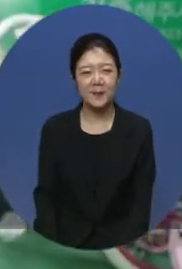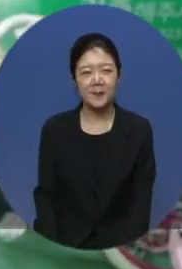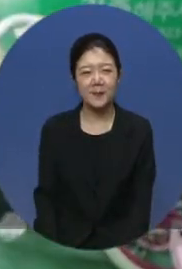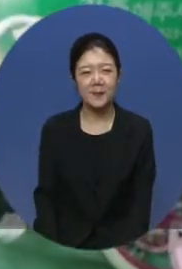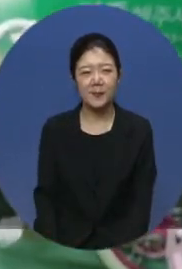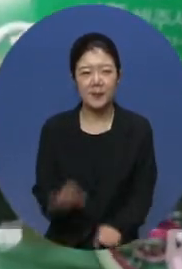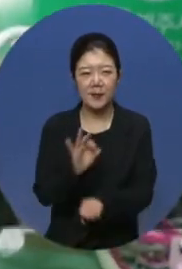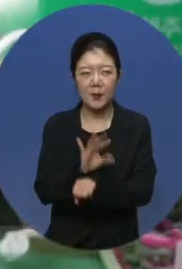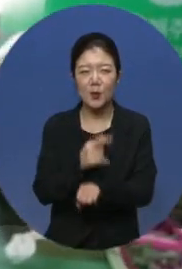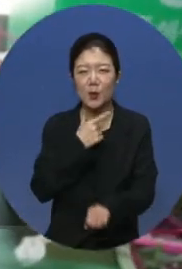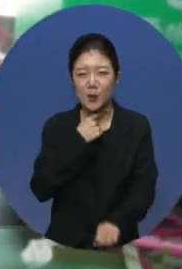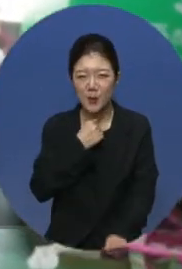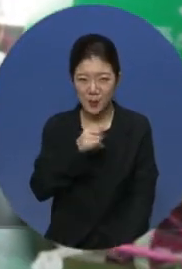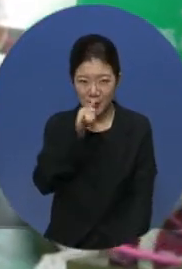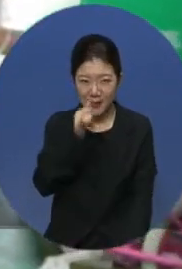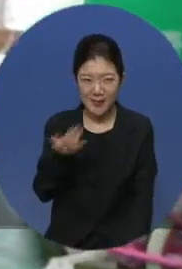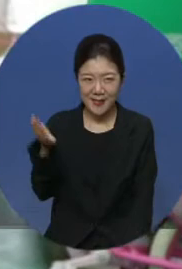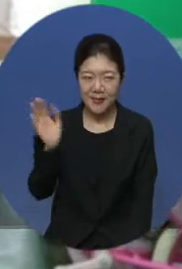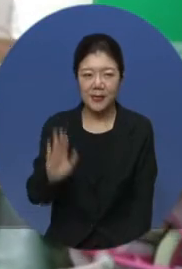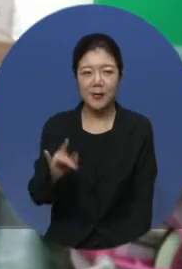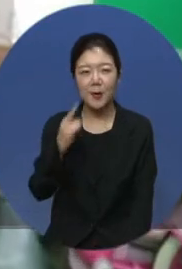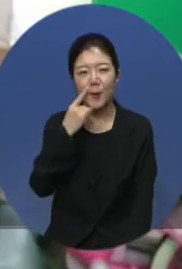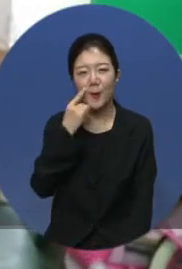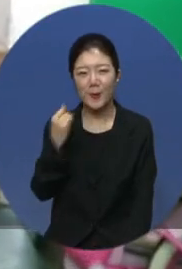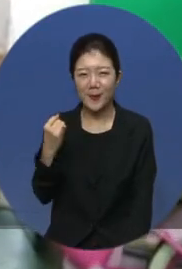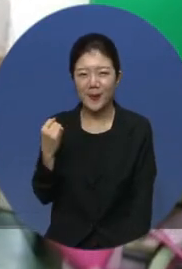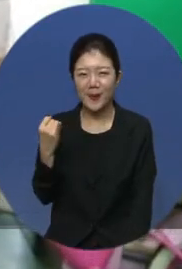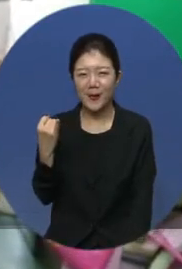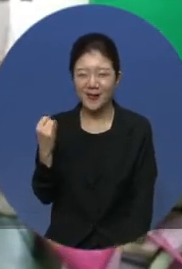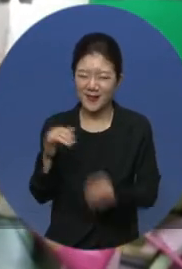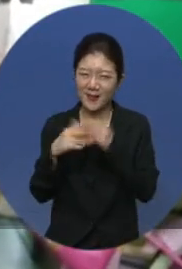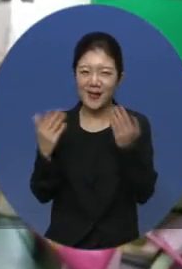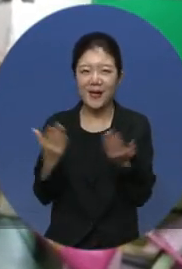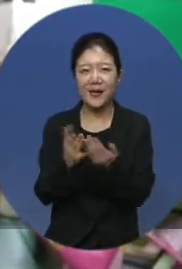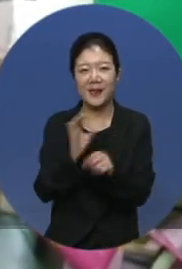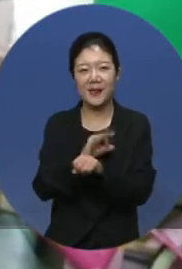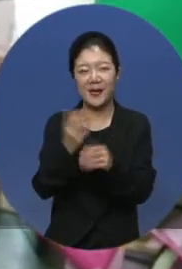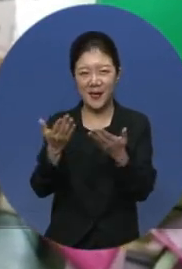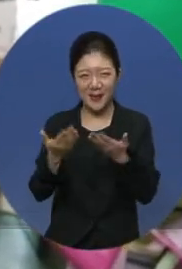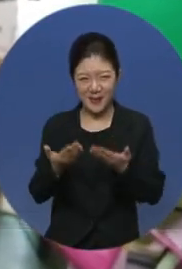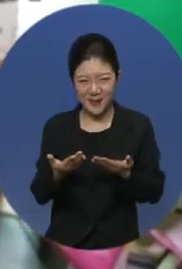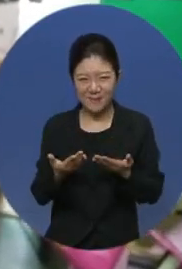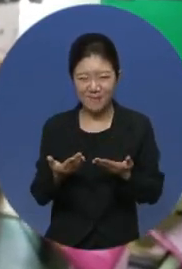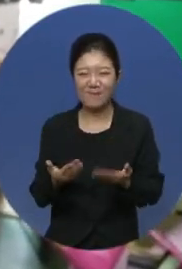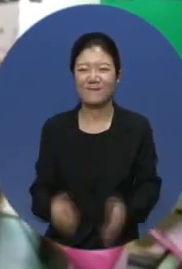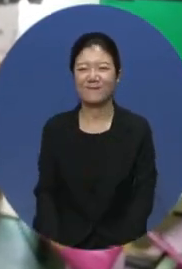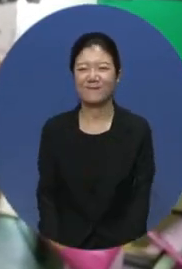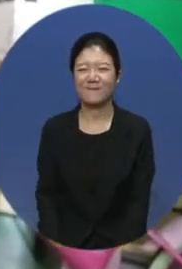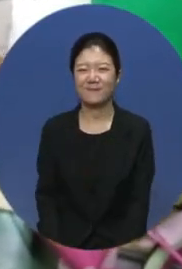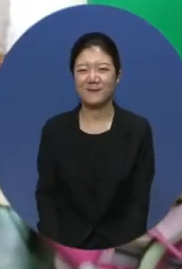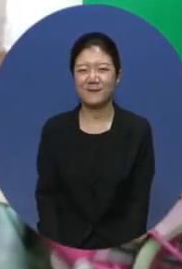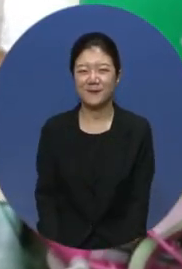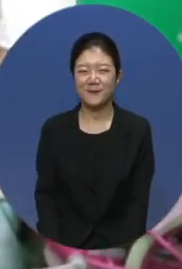사고 싶은 거 있는데도 엄마가 그냥. 사주니까